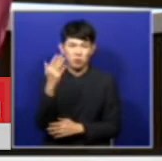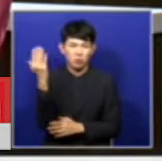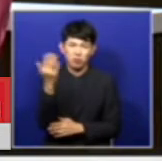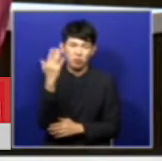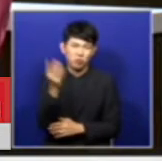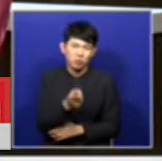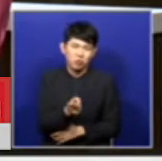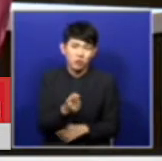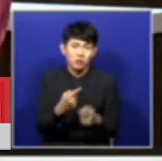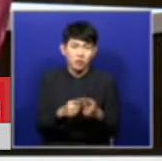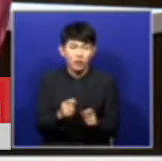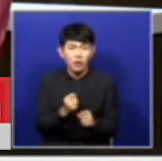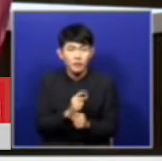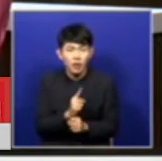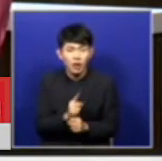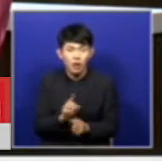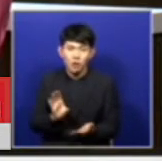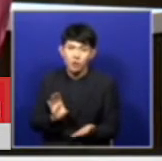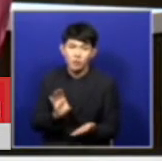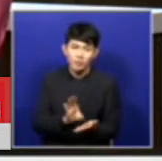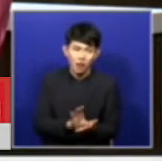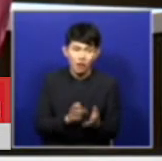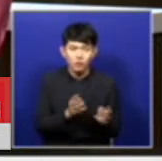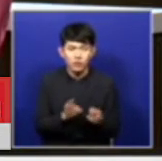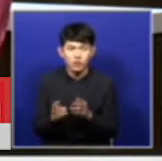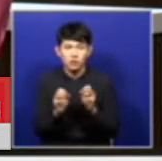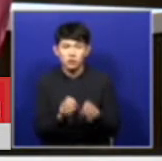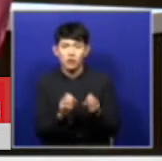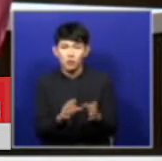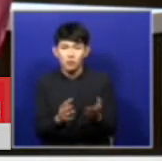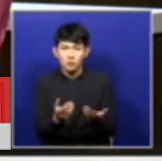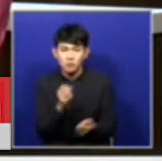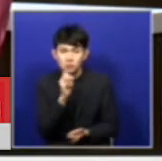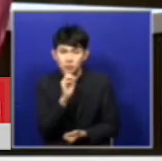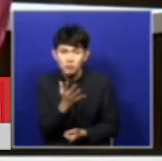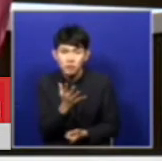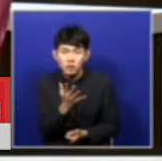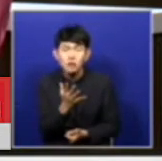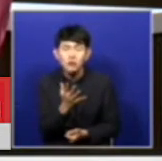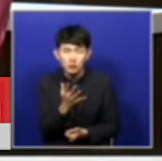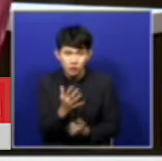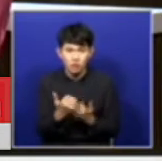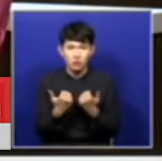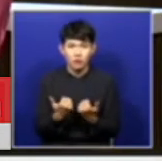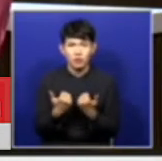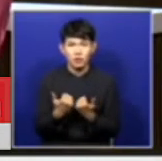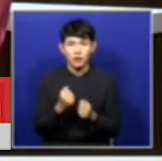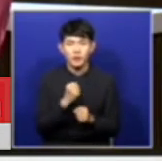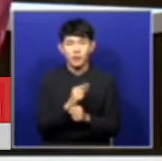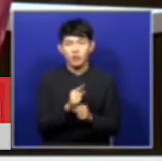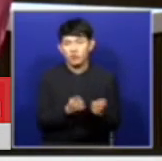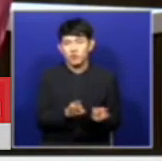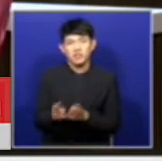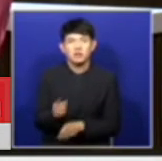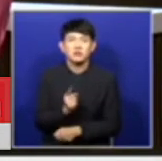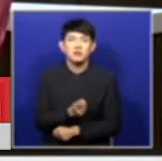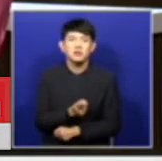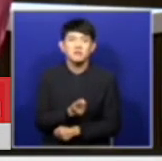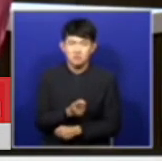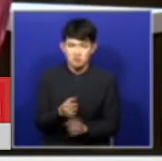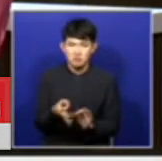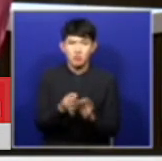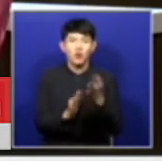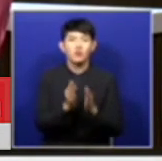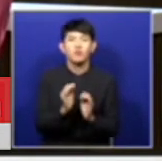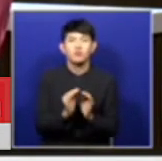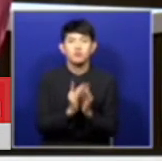แทนเราไม่มีงบประมาณเราไม่มีวิธีการอื่นใดไปทดแทนให้เขาสุดท้ายเขาก็เลือกวิธีการเดิมใน